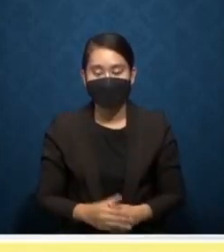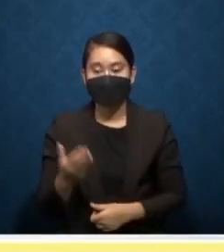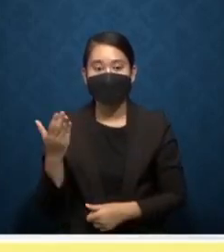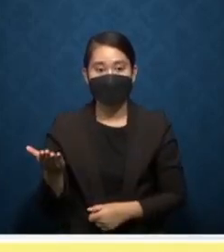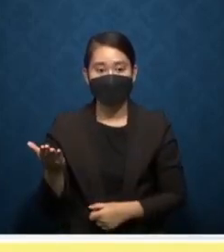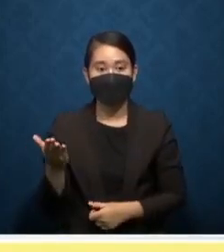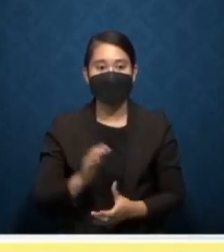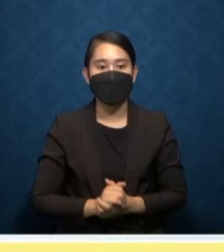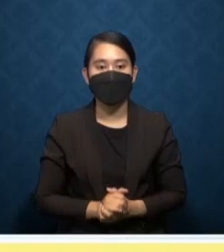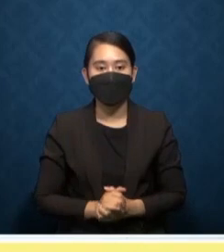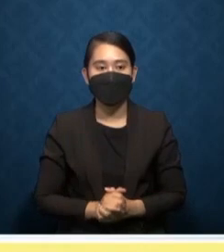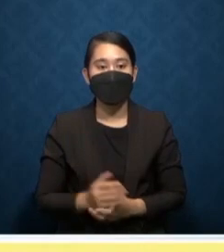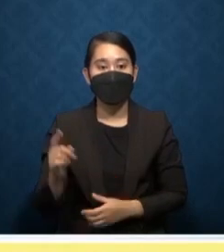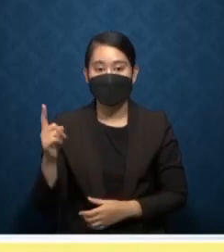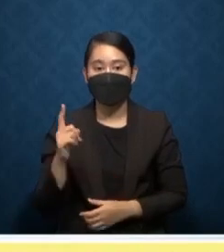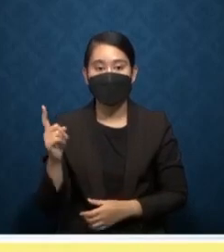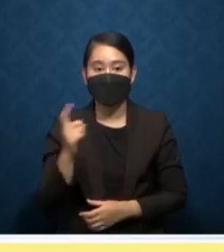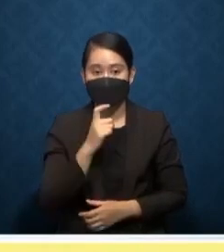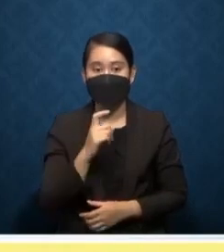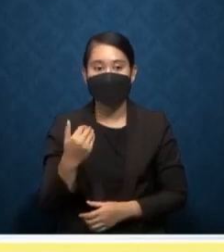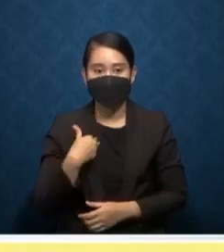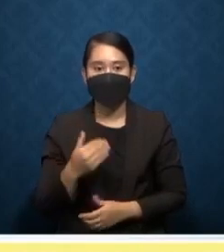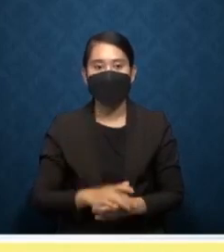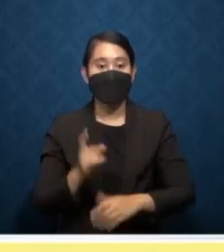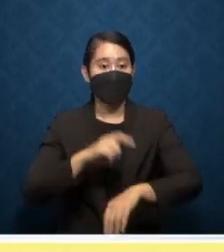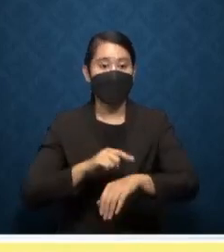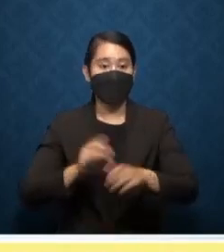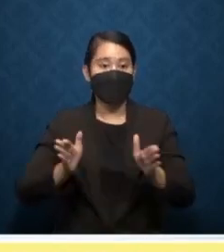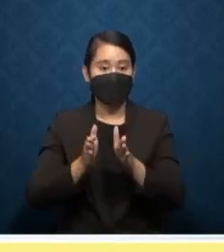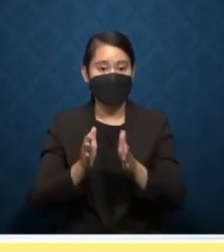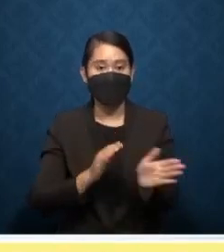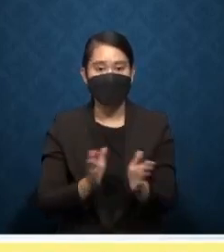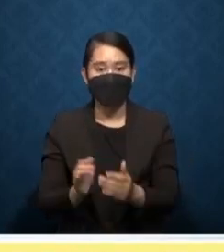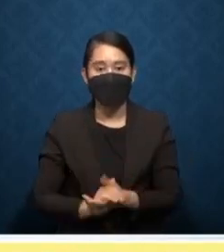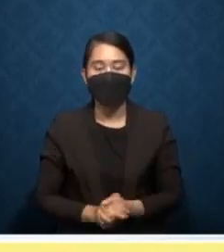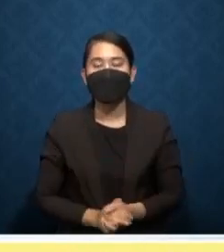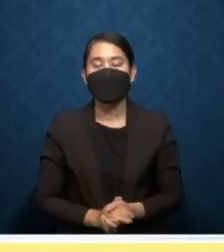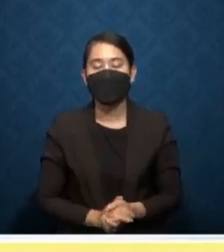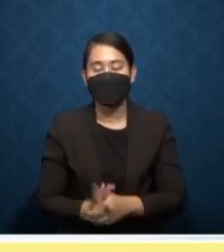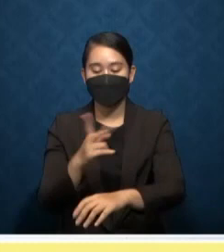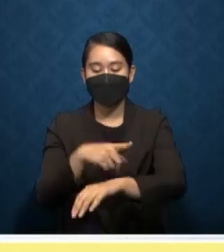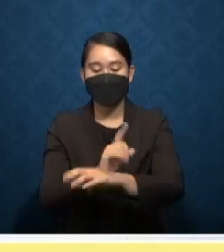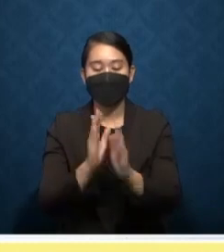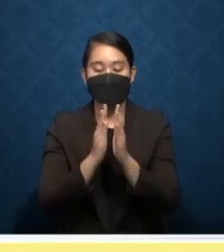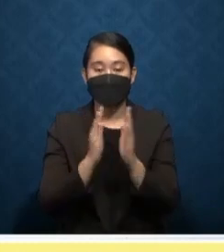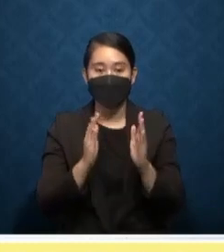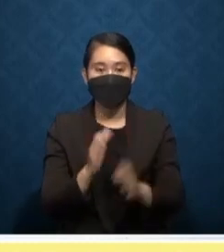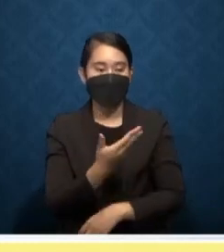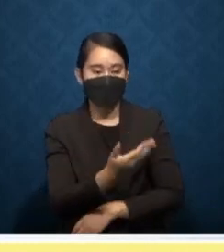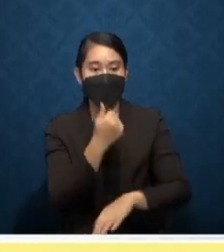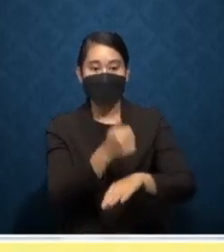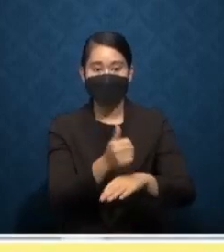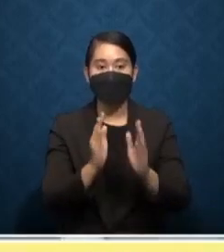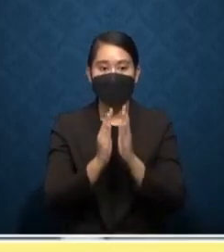ไทยสอนไปี่รีมีพIEมเติจ ไม่ครัก็ขอให้กระชับเวลานะครั เชิญครัขอบคุณท่านประทาน และท่านลม campoว่